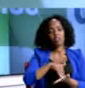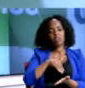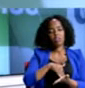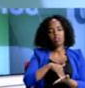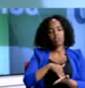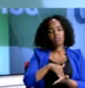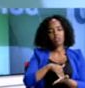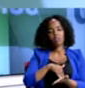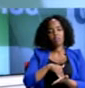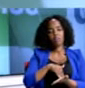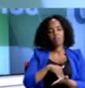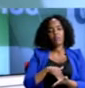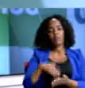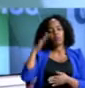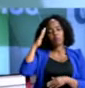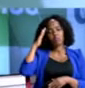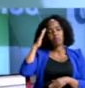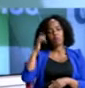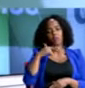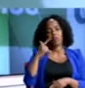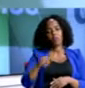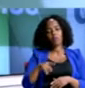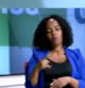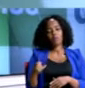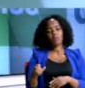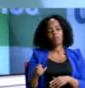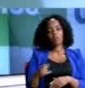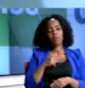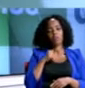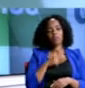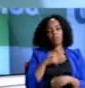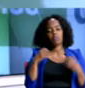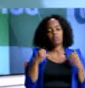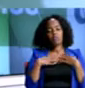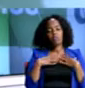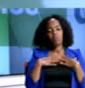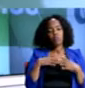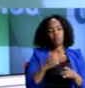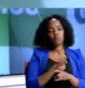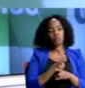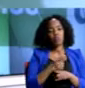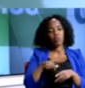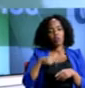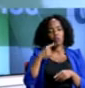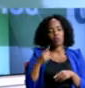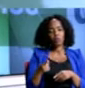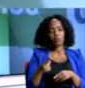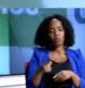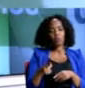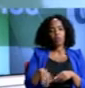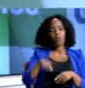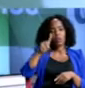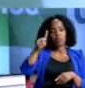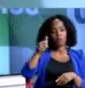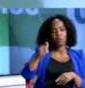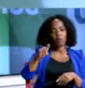irdadde bidan yo uwata male awas berat soda rifatun umunisano lu jechul kanaf gafi kami yo